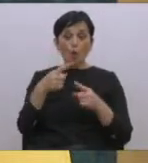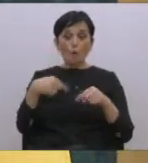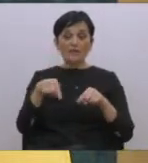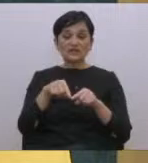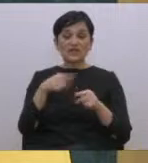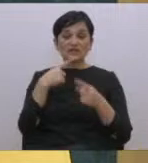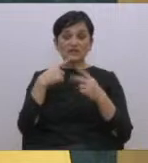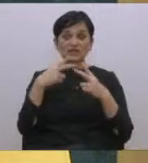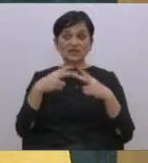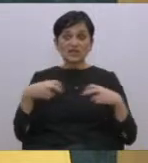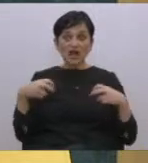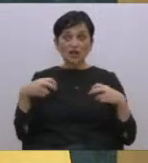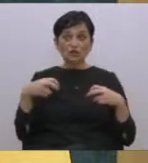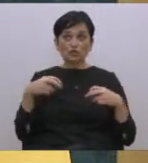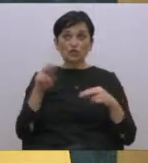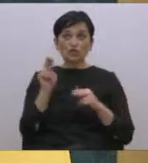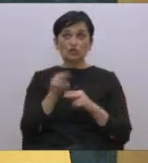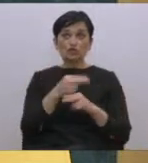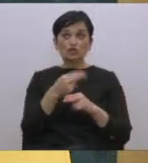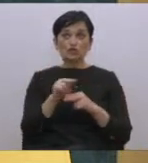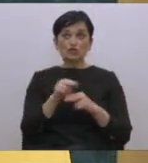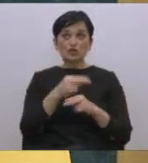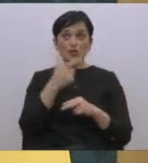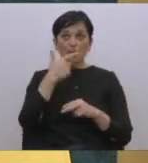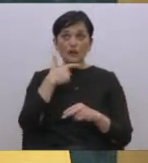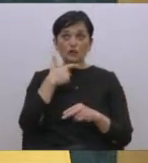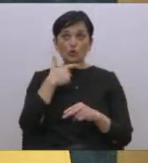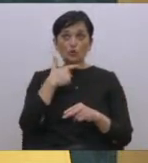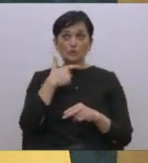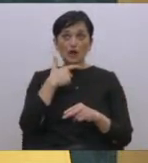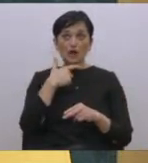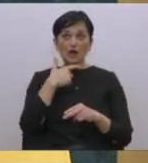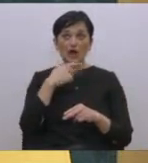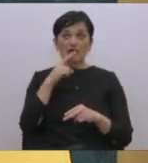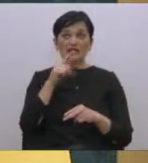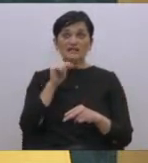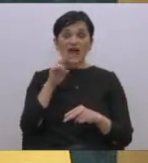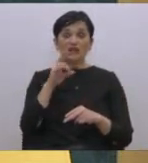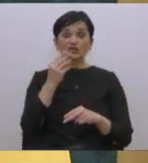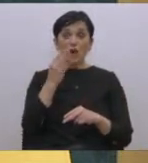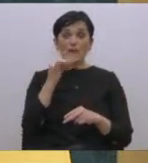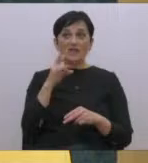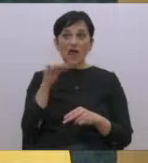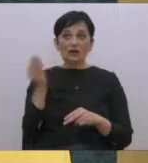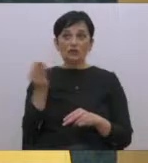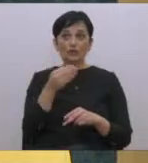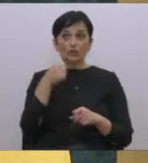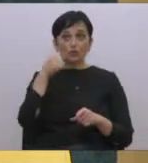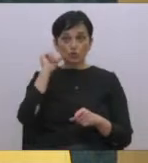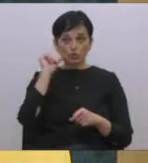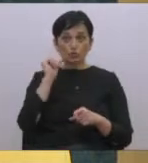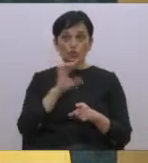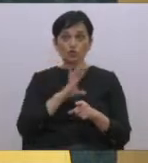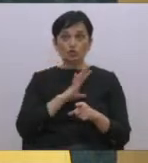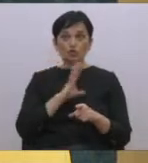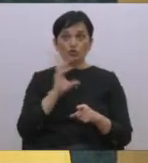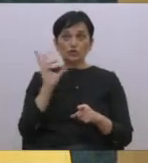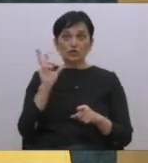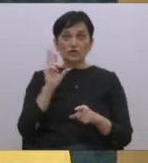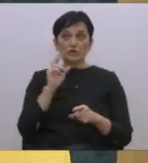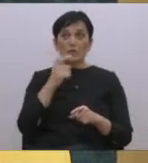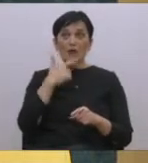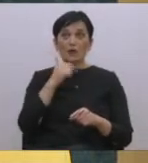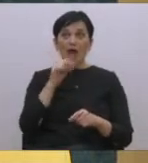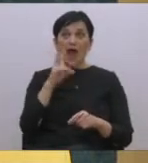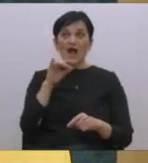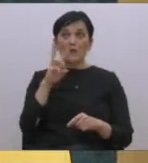განხილვისას დააყენა შენიშნა ბატონმა თენგი შერმანაშვილმა, თუმცა გუშინვე იყო აქ გამოთქმული ბატონი